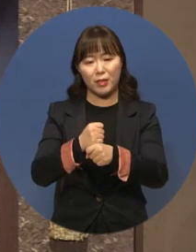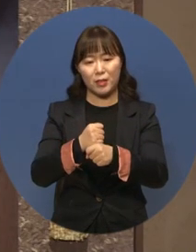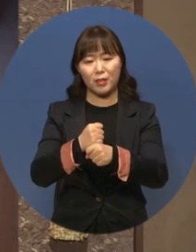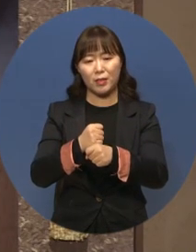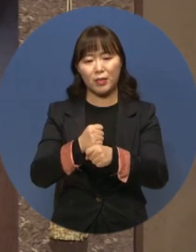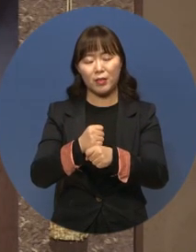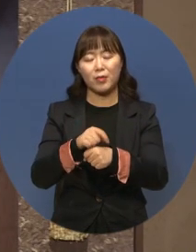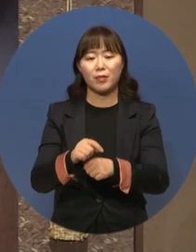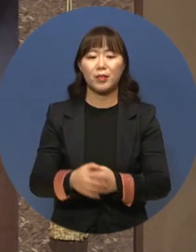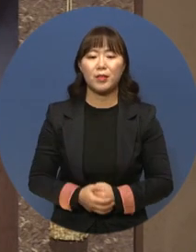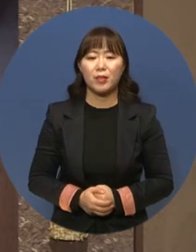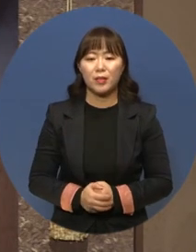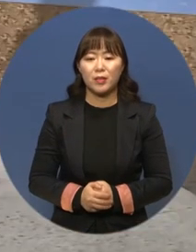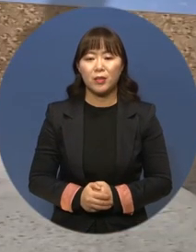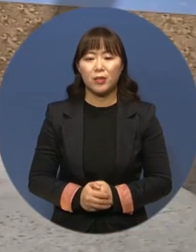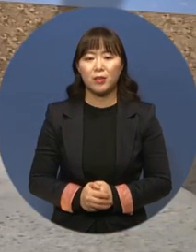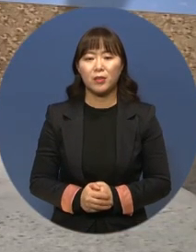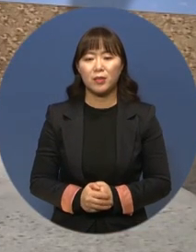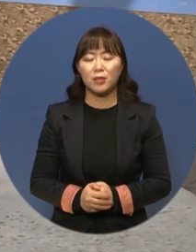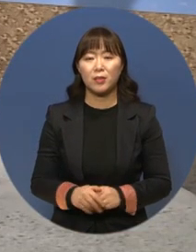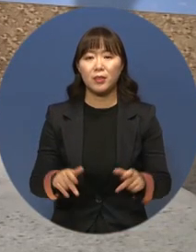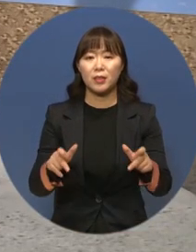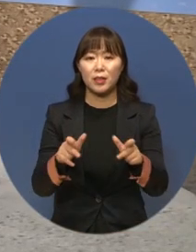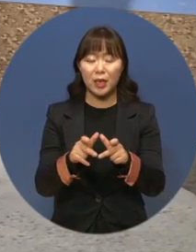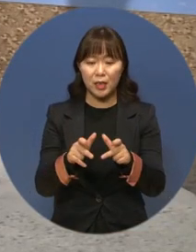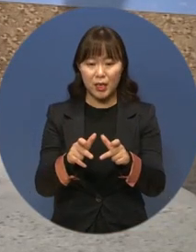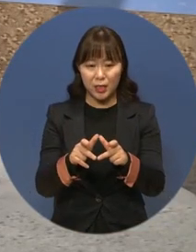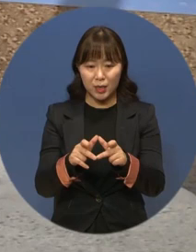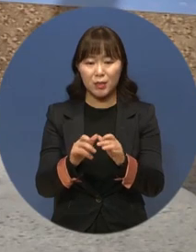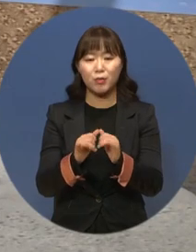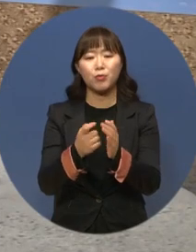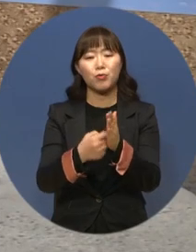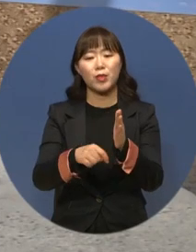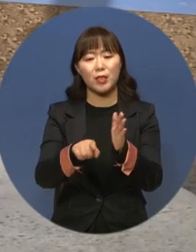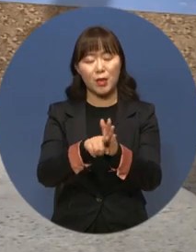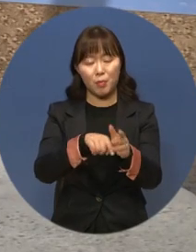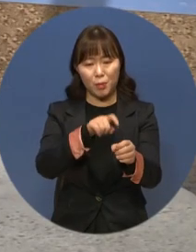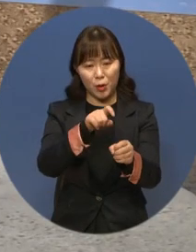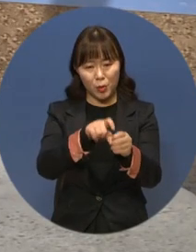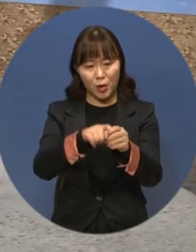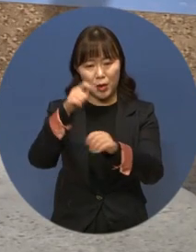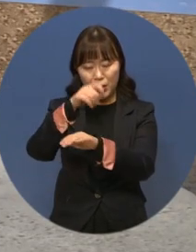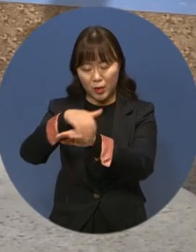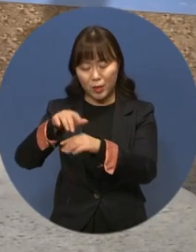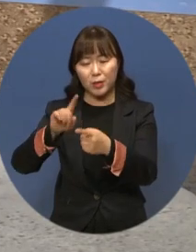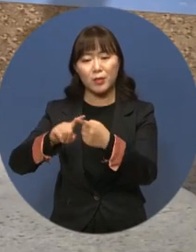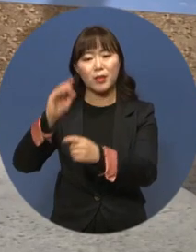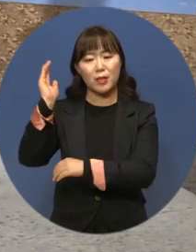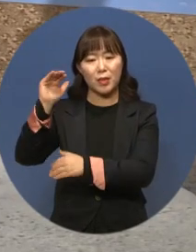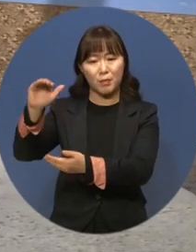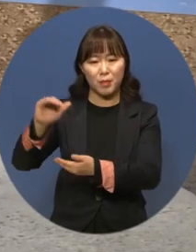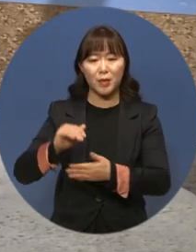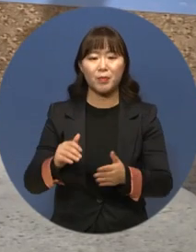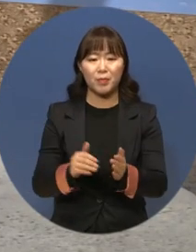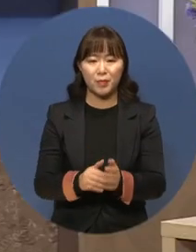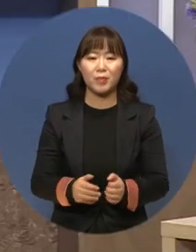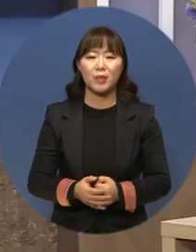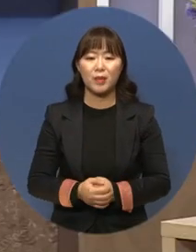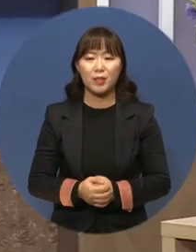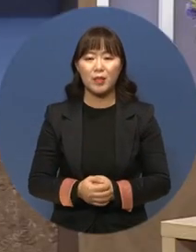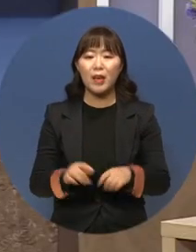되겠다 하는 부분입니다. 네. 네. 이제 장애인분들을 위한 이런 목표와 계획에 대해서 말씀을 해주셨는데